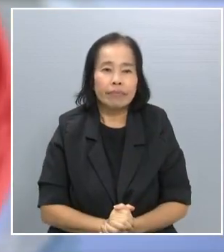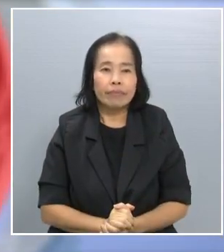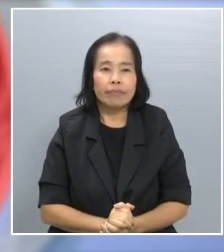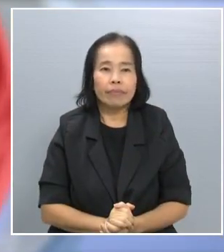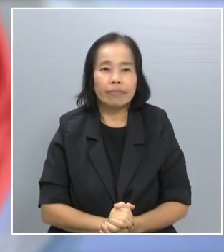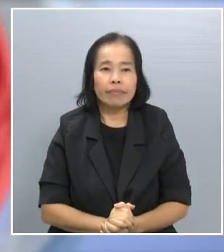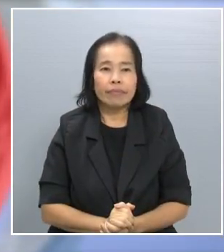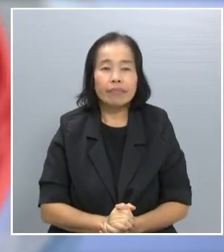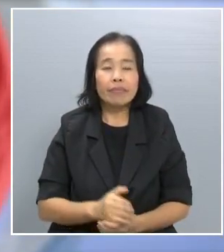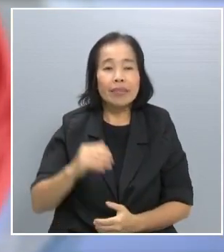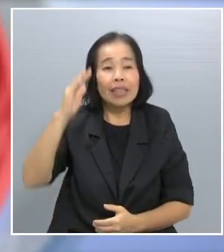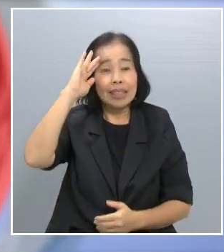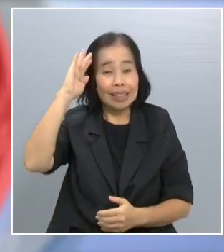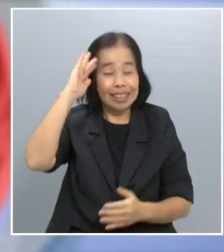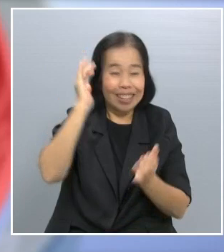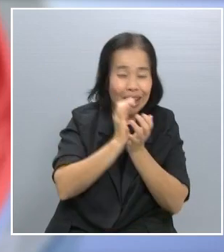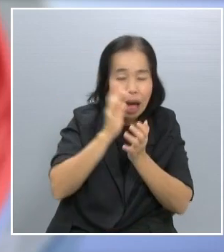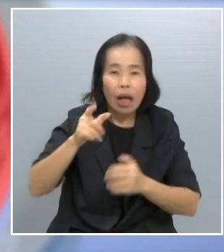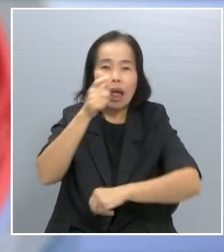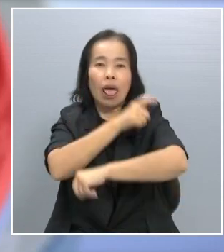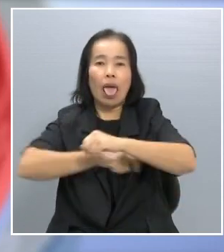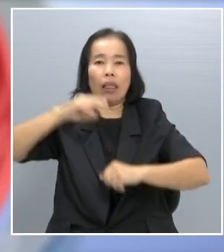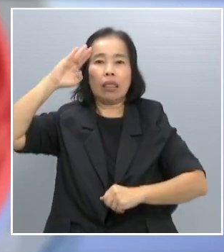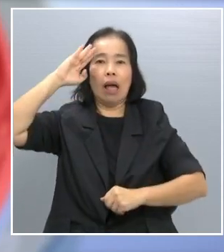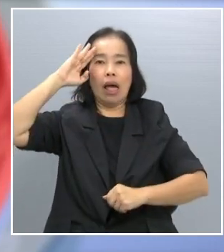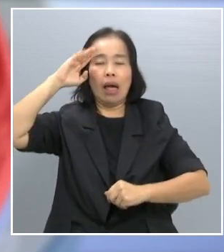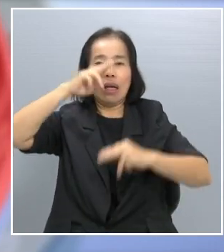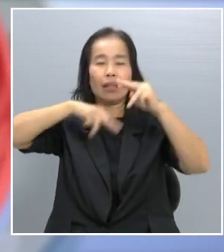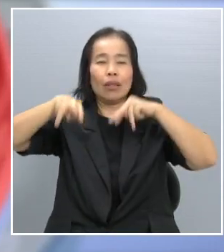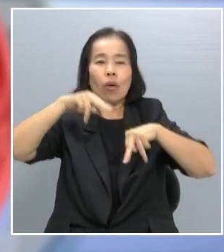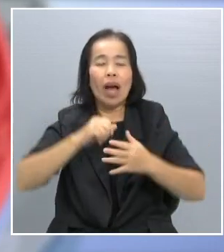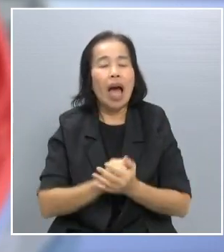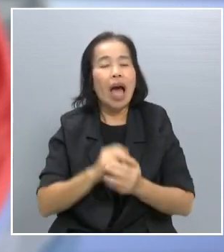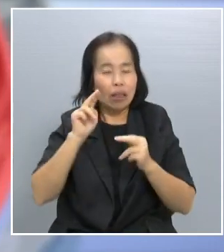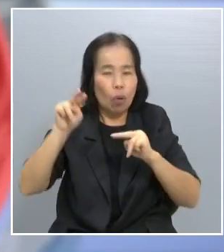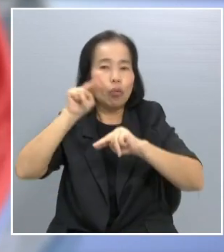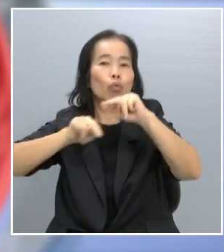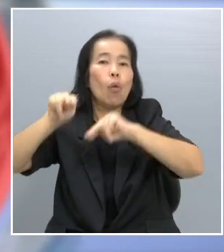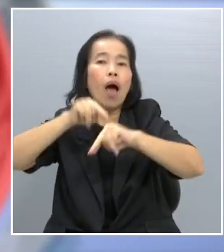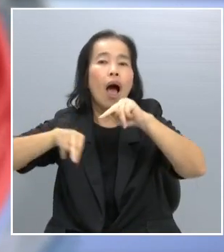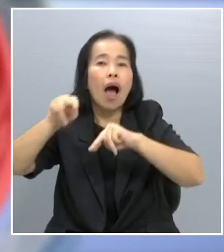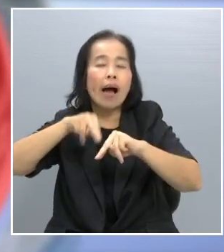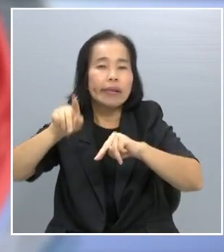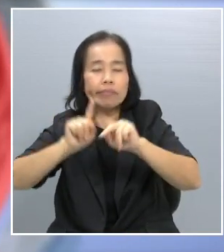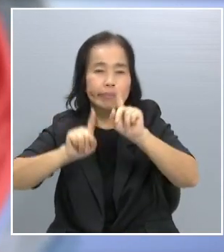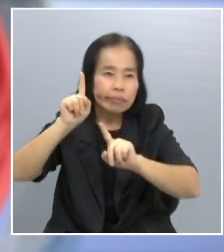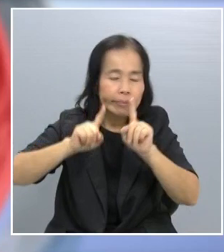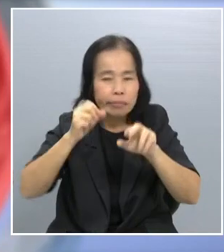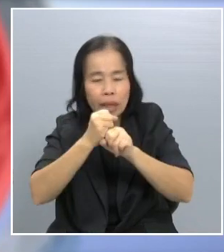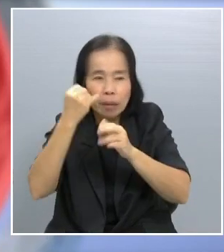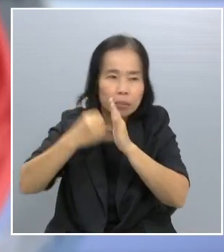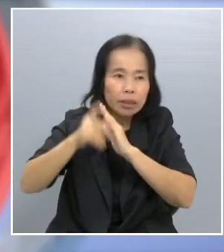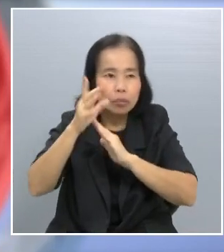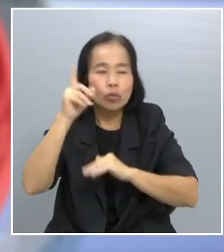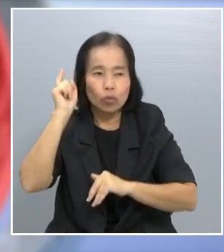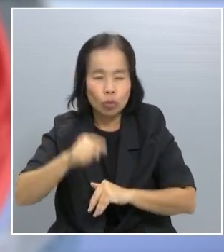มันก่อนเป็นตำรวจนี่เป็นสหสารวัตรทหาร เนี่ยครับก็เลยต้องไปตรวจสอบกันดูนะครับก็ถ้าความผิดจริงก็ต้องก็ยอมรับ